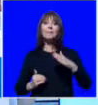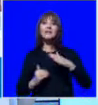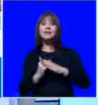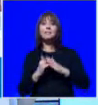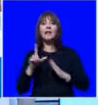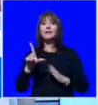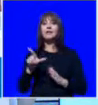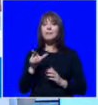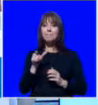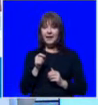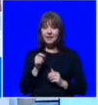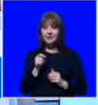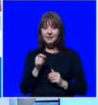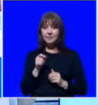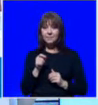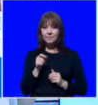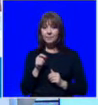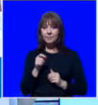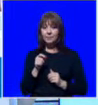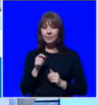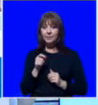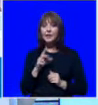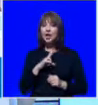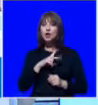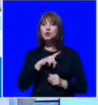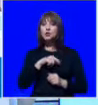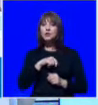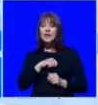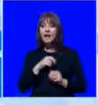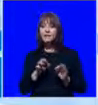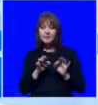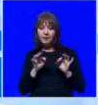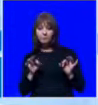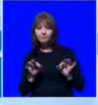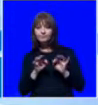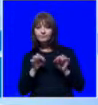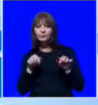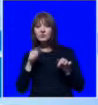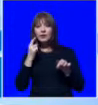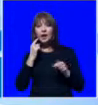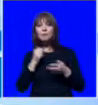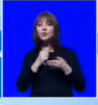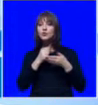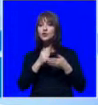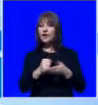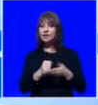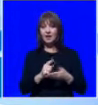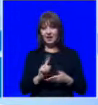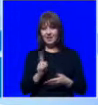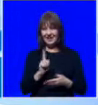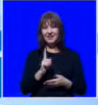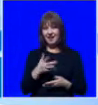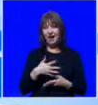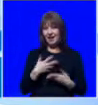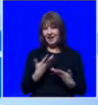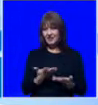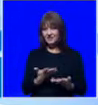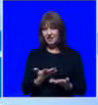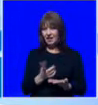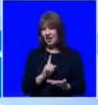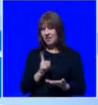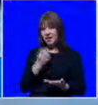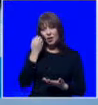колкото обратно. Това е ясно. Тоест, със социалните параметри на този бюджет, вие не ги одобрявате изцяло ли? Така